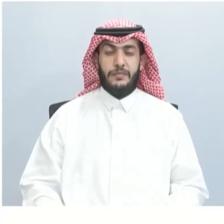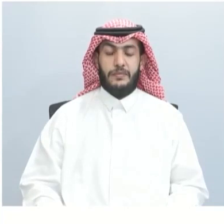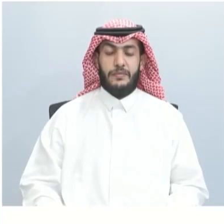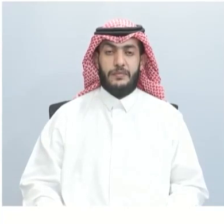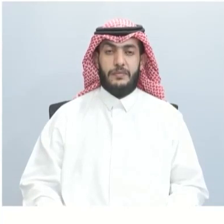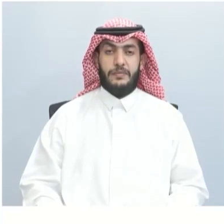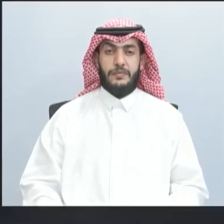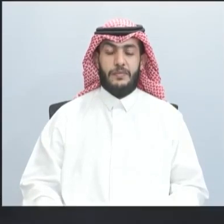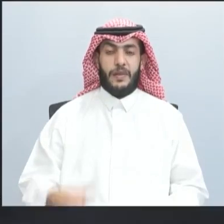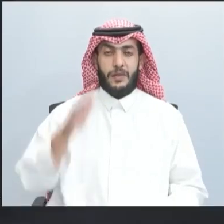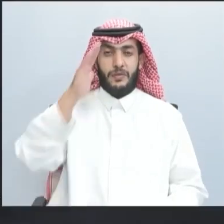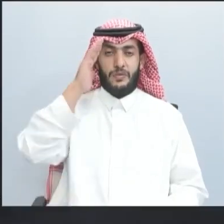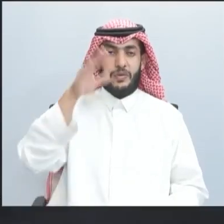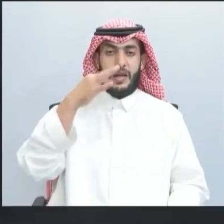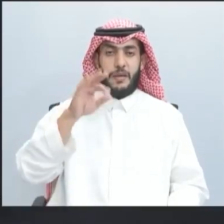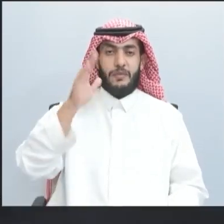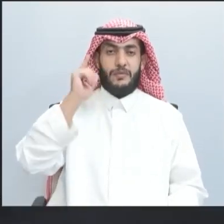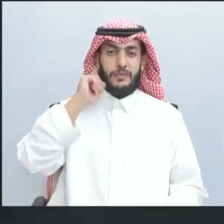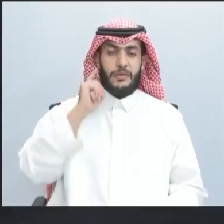الدرس شكرا لكم على حسن المتابعه